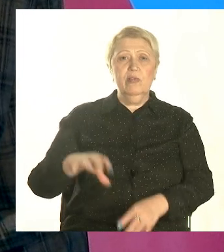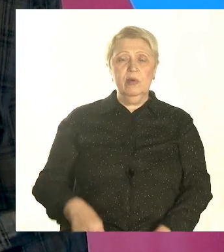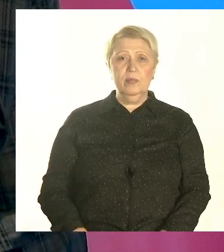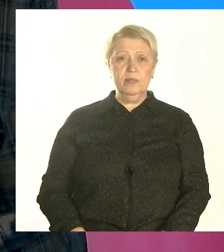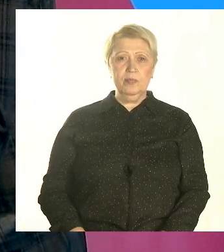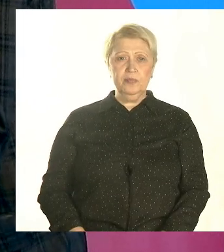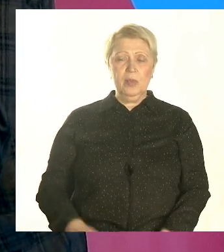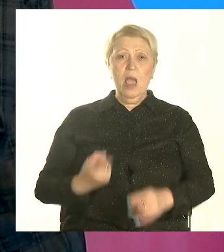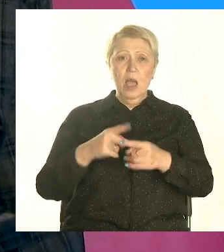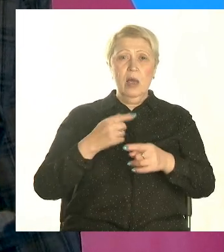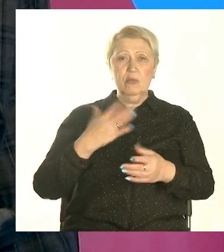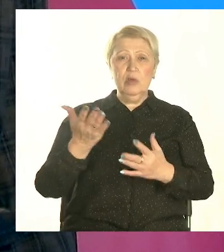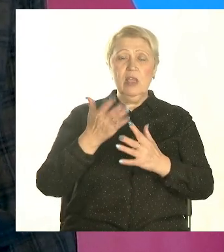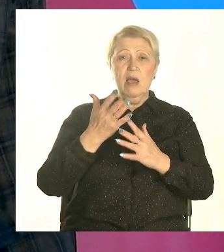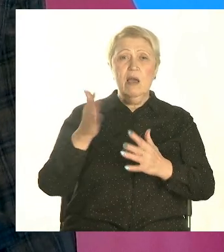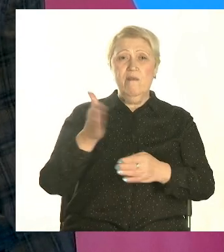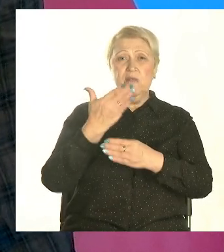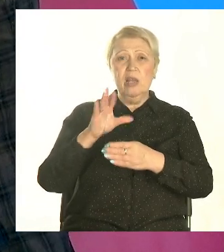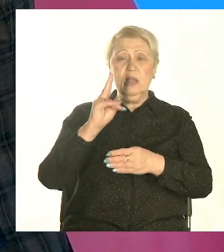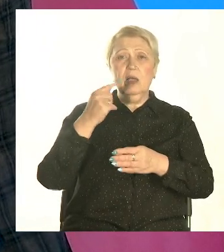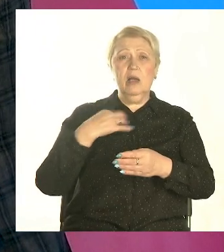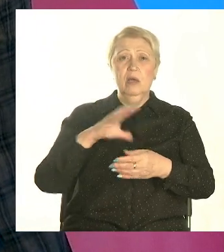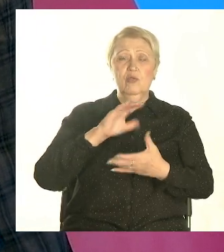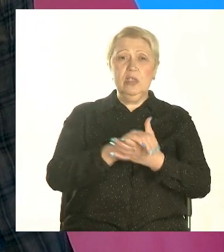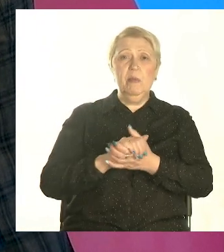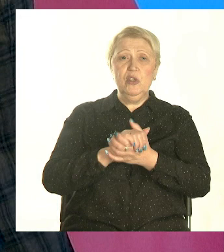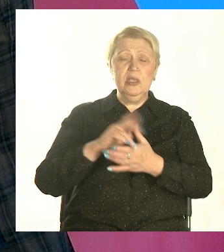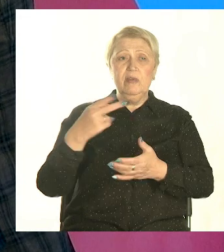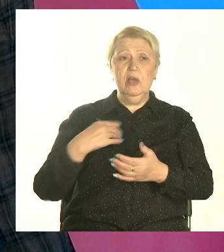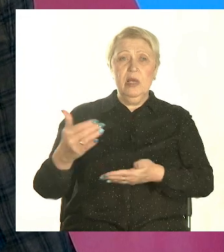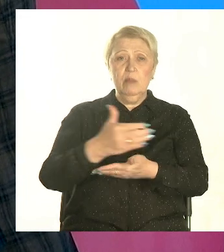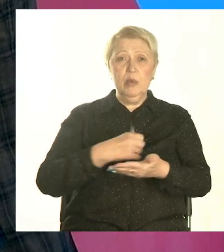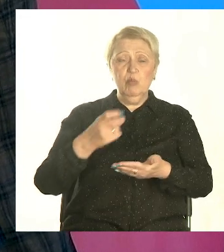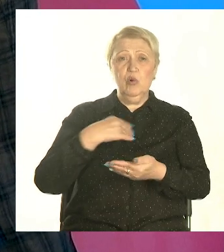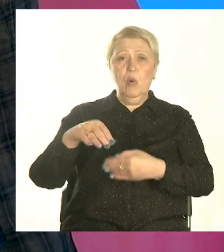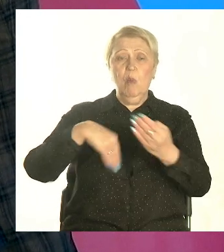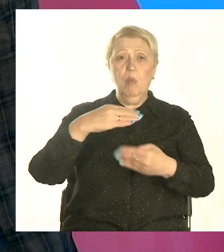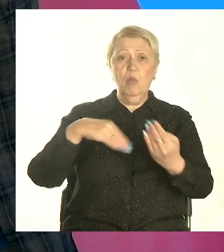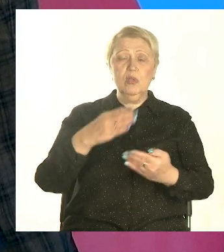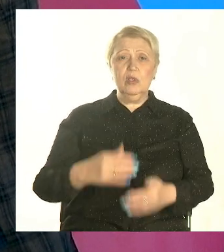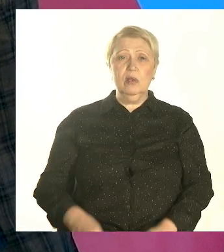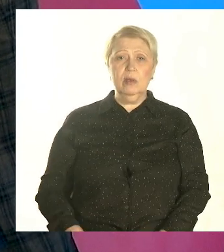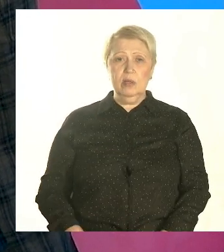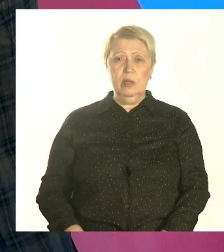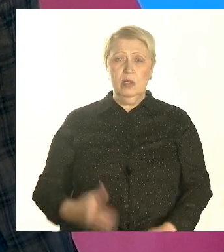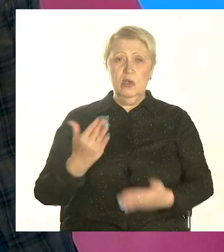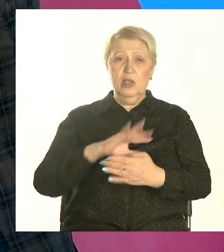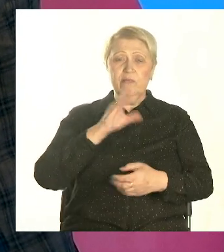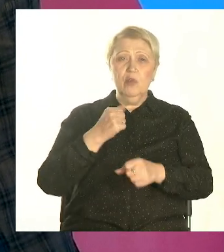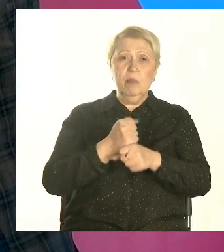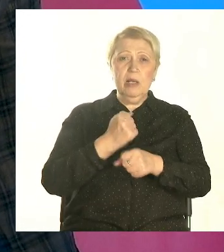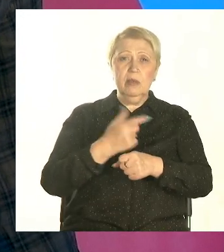как общественная организация, движение «Раздельный сбор», общество охраны природы, мы сейчас как раз проработали